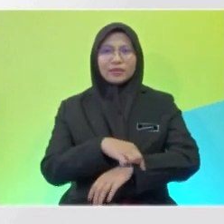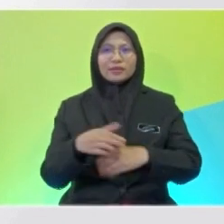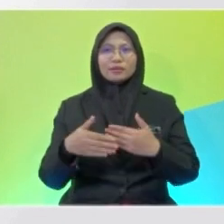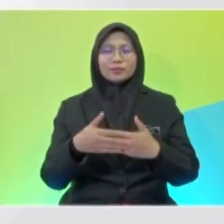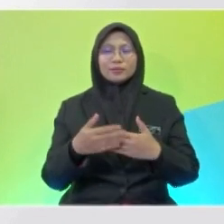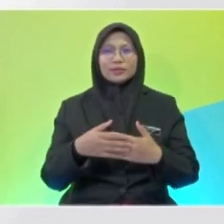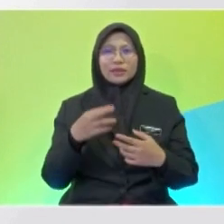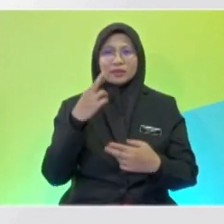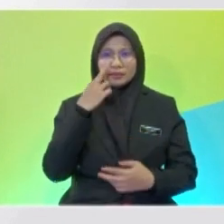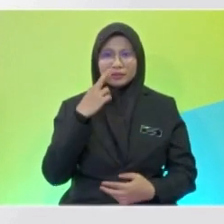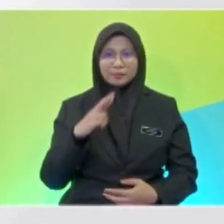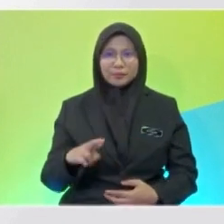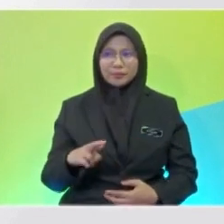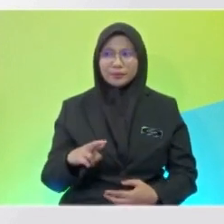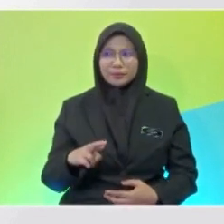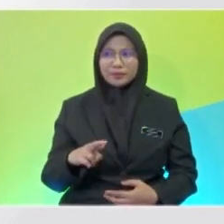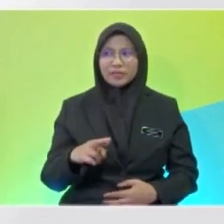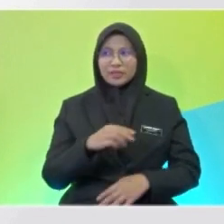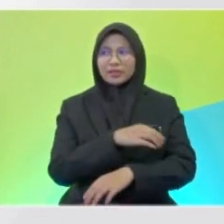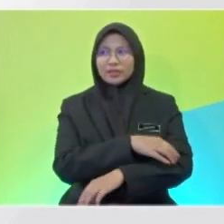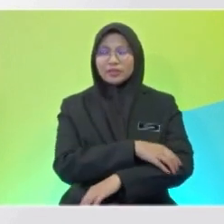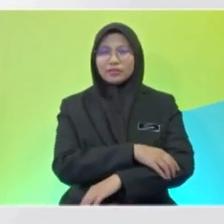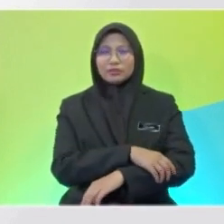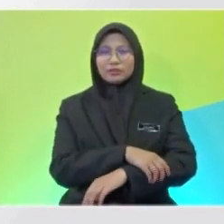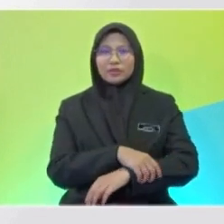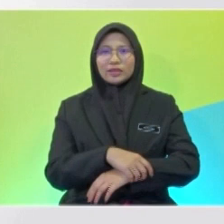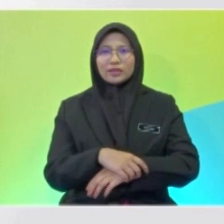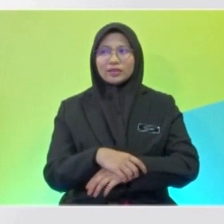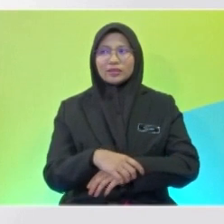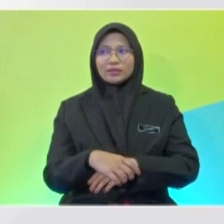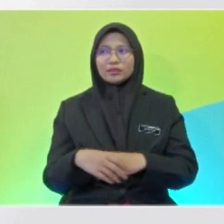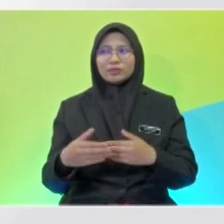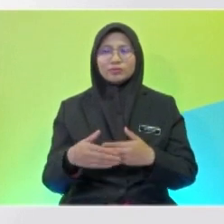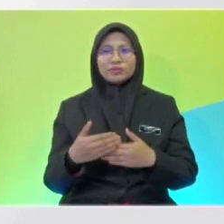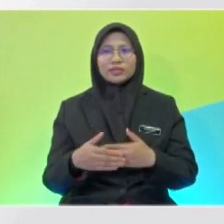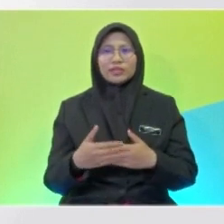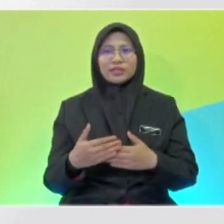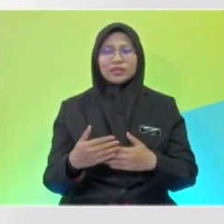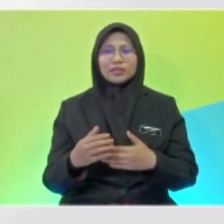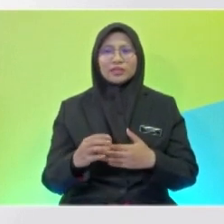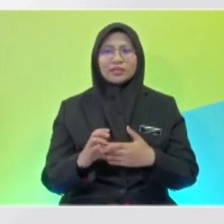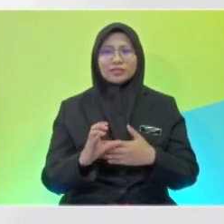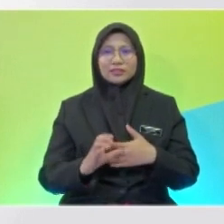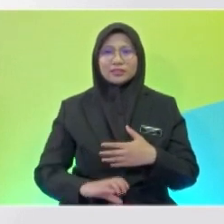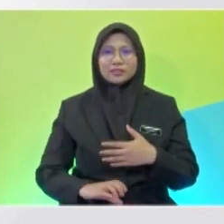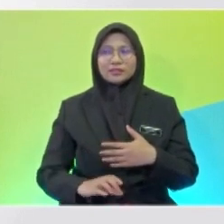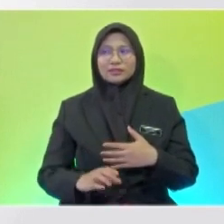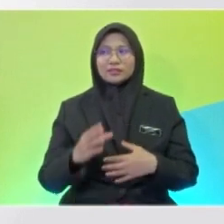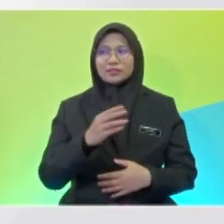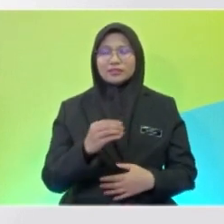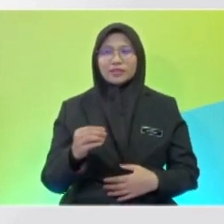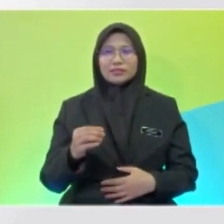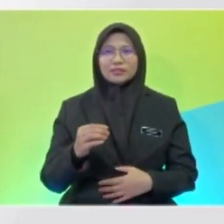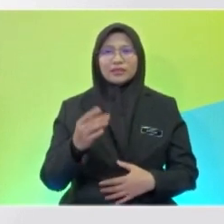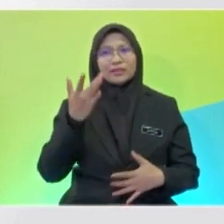dan eee retak ya mudah mudah untuk mengalami kecederaan dan seterusnya sakit sendi kaki ini adalah contoh jawaban